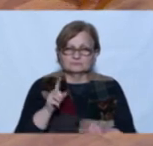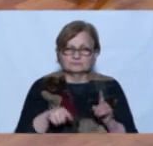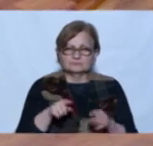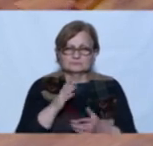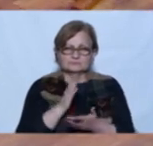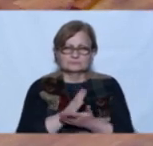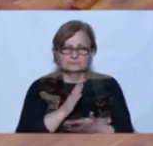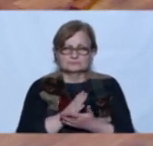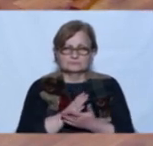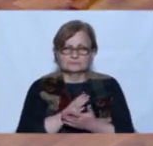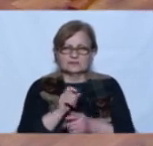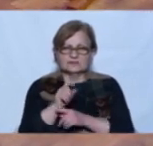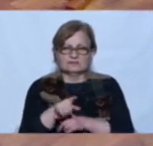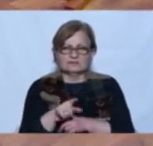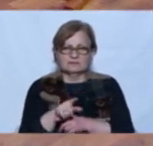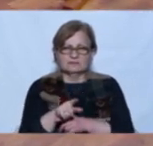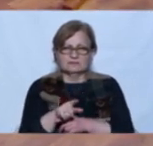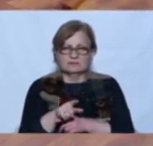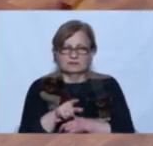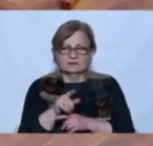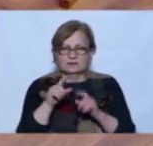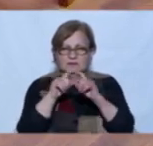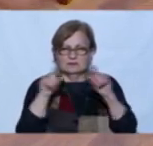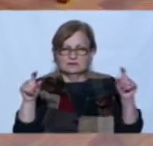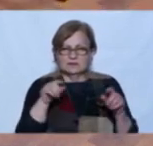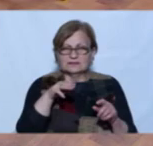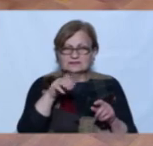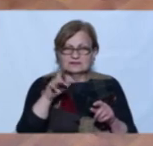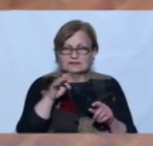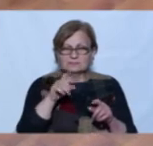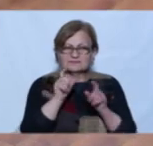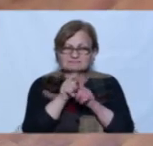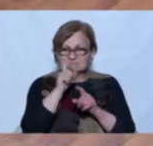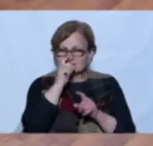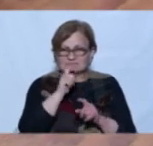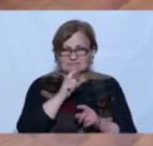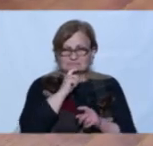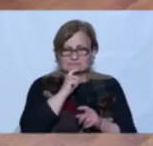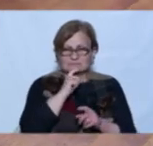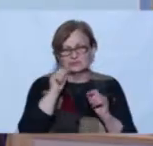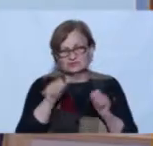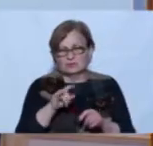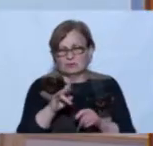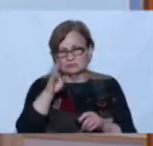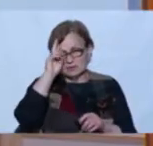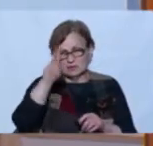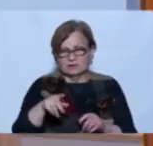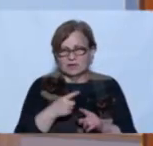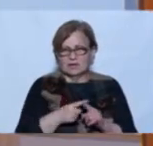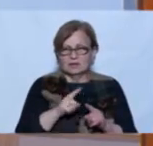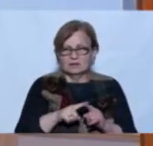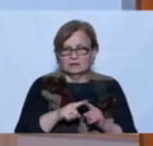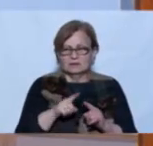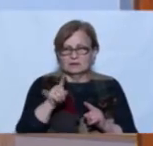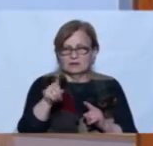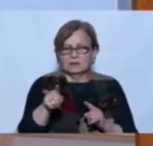არის ასეთი დავალება, თუ ტერმინი ბავშვს არ ესმის და შეიძლება არ ესმოდეს, ამიტომ მას